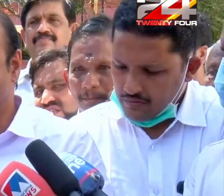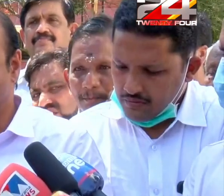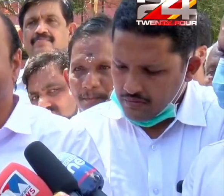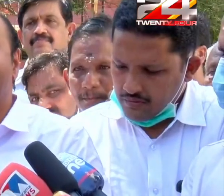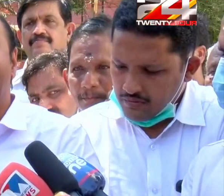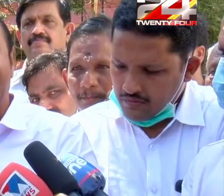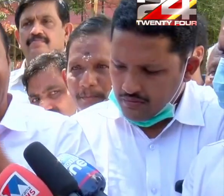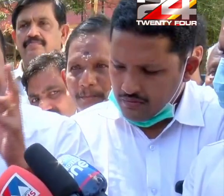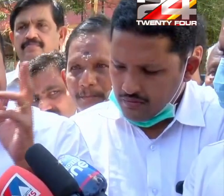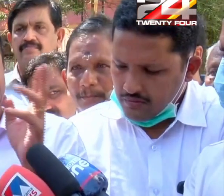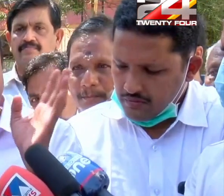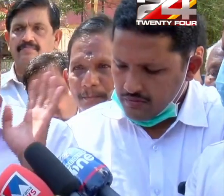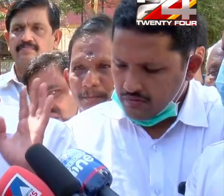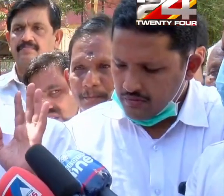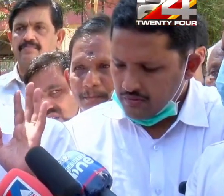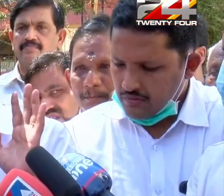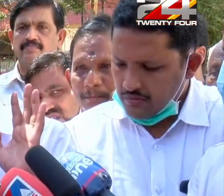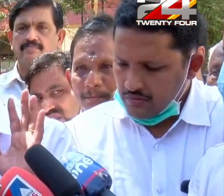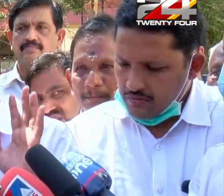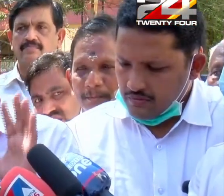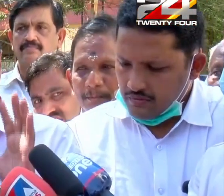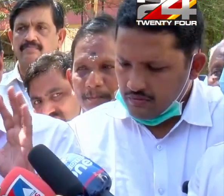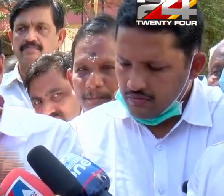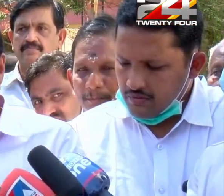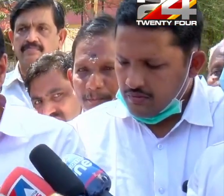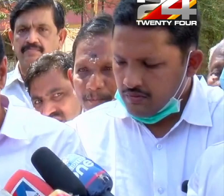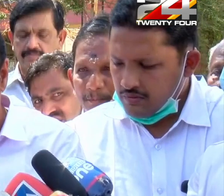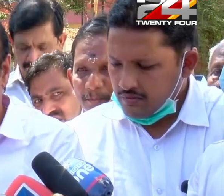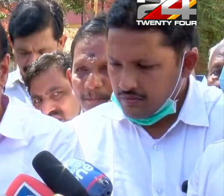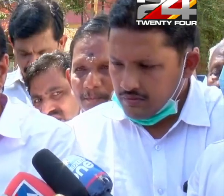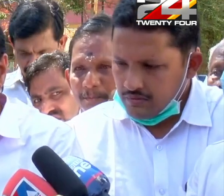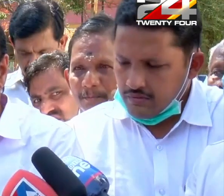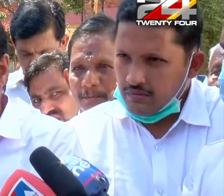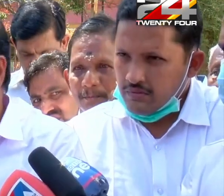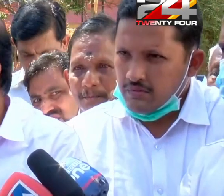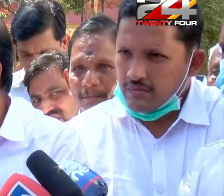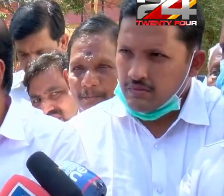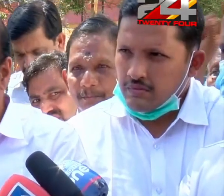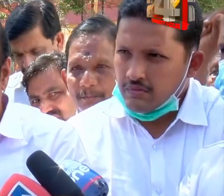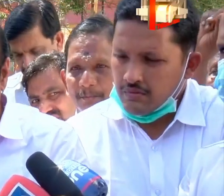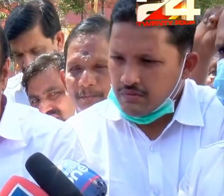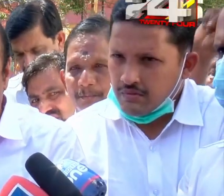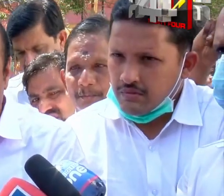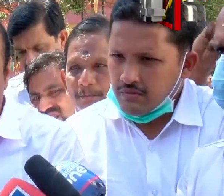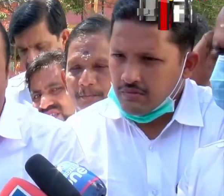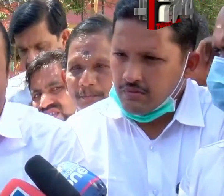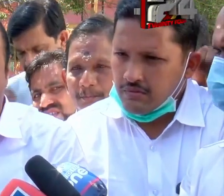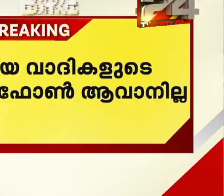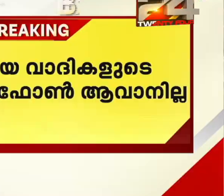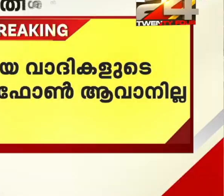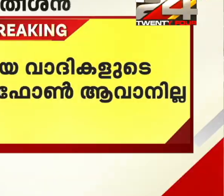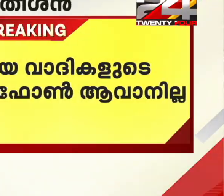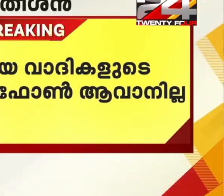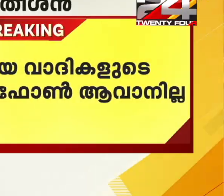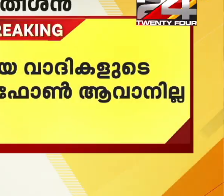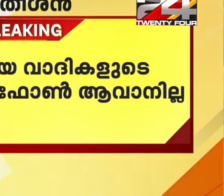പോലീസ് ബി ജെ പി നേതാക്കന്മാർക്കെതിരായി നടത്തിയ അന്വേഷണവും തമ്മിൽ ഒത്തുതീർപ്പാക്കാൻ ഇടനിലക്കാരനായി